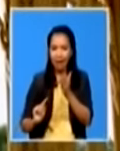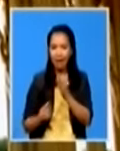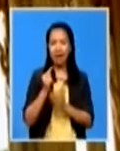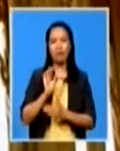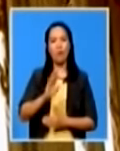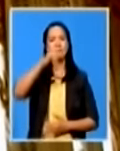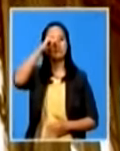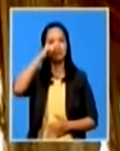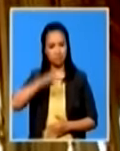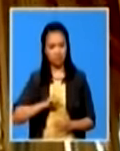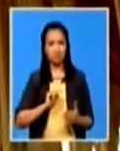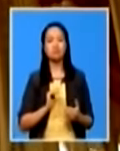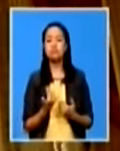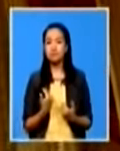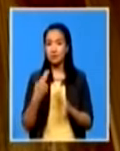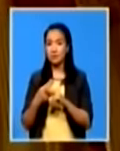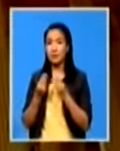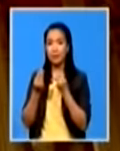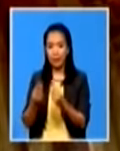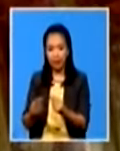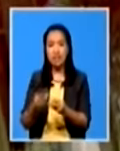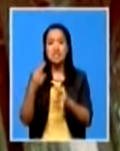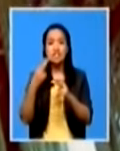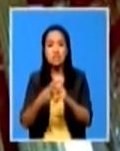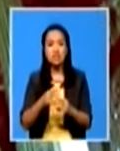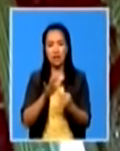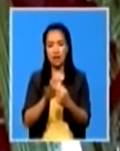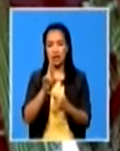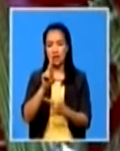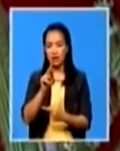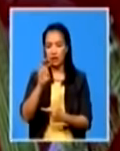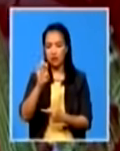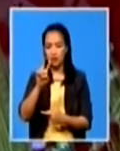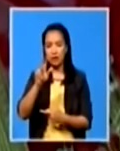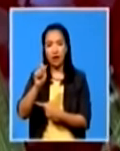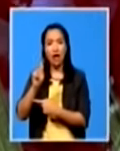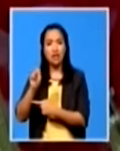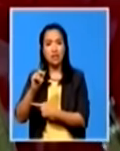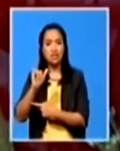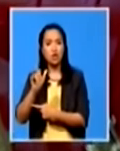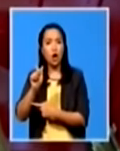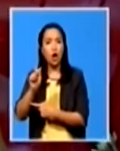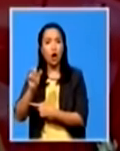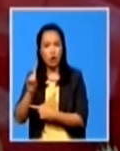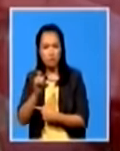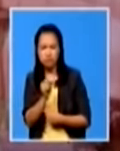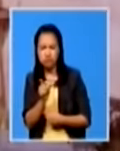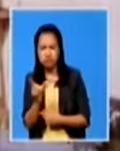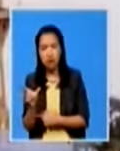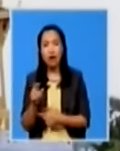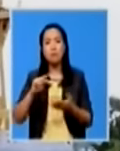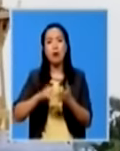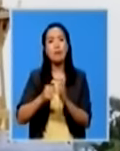ยโดยได้รับพระราชทานนามว่าเรือนยอดบรมมังคลานุสรณีหมายถึงเรือนยอดที่สร้